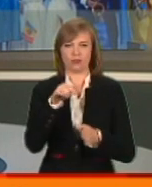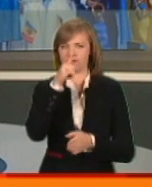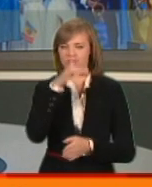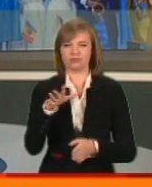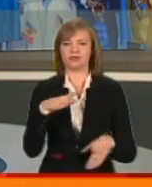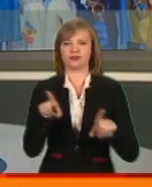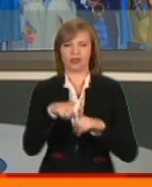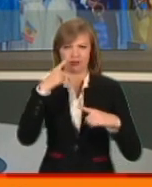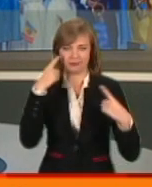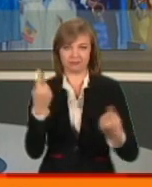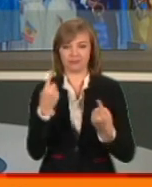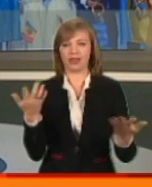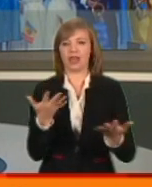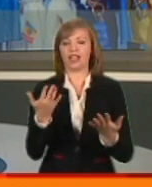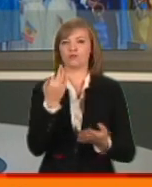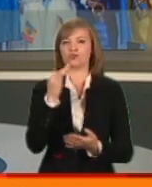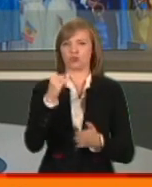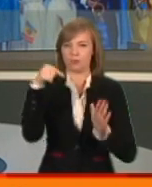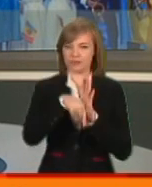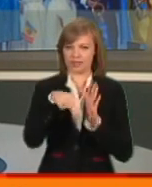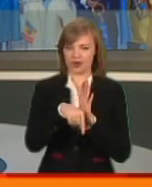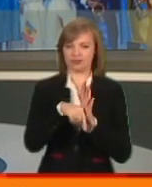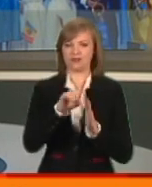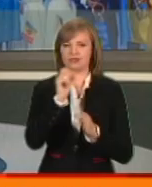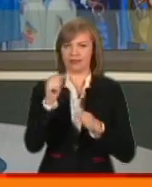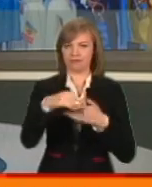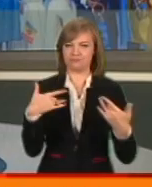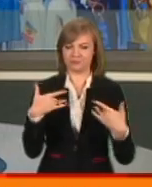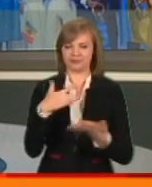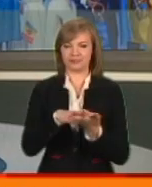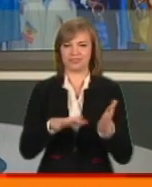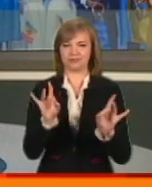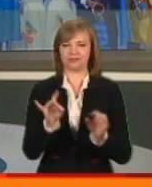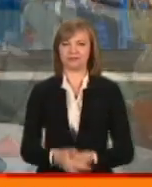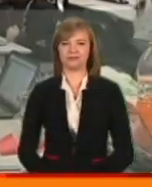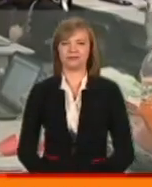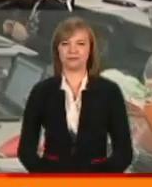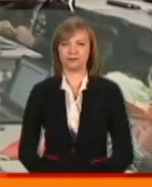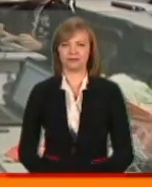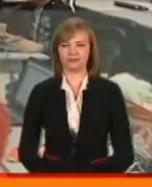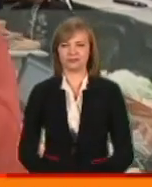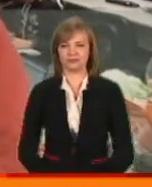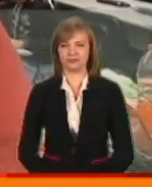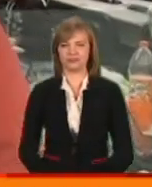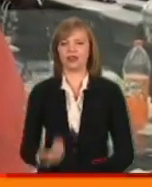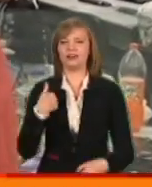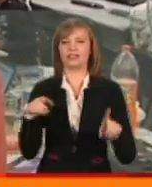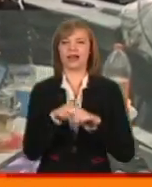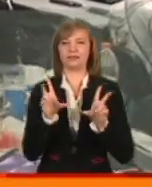б такими яскравими. Яким шоу постає зсередини, за лаштунками побувала Анна Айзенберг.